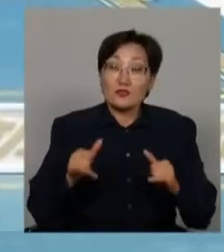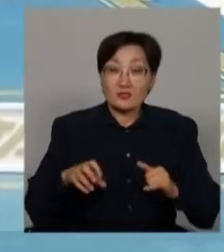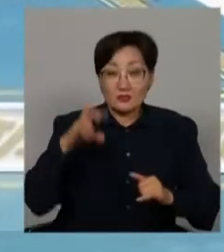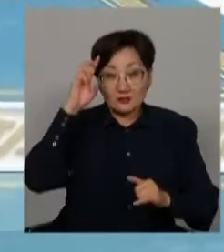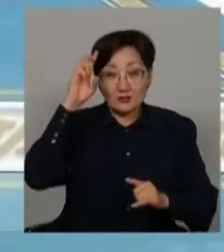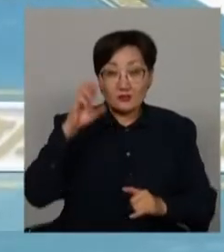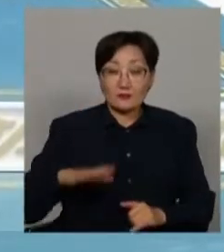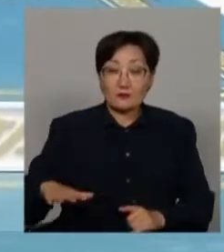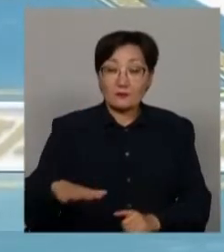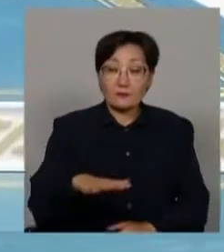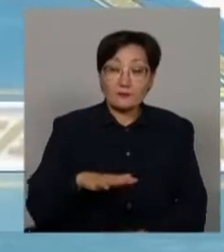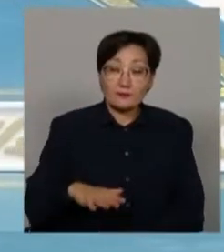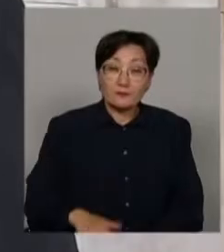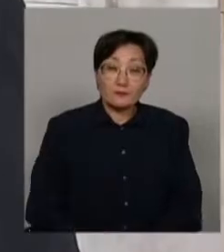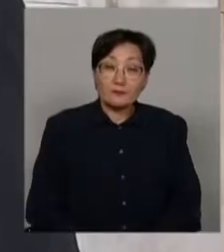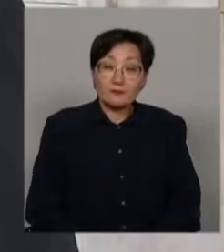страны.